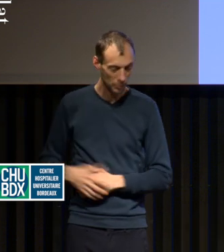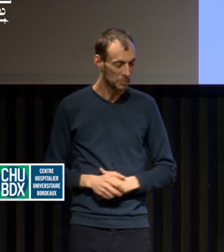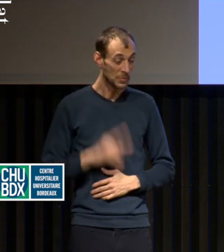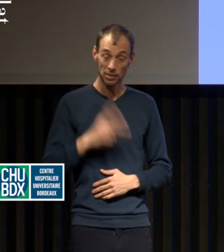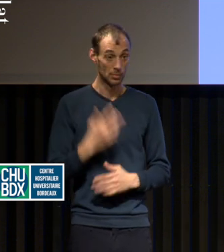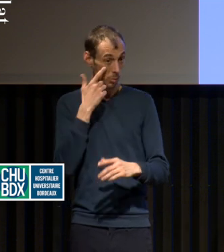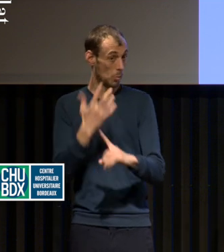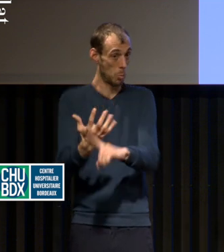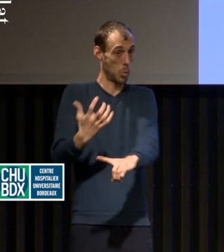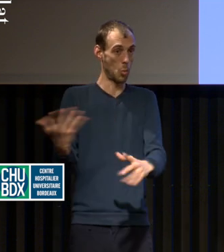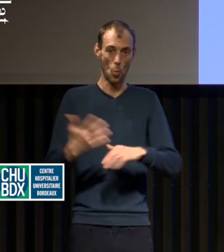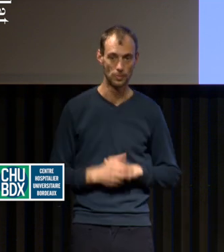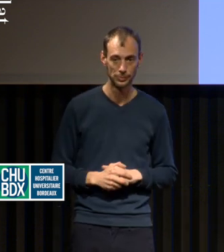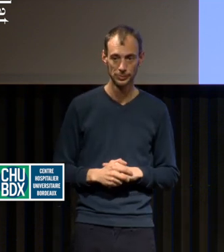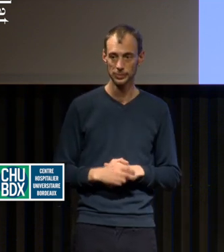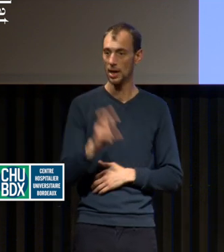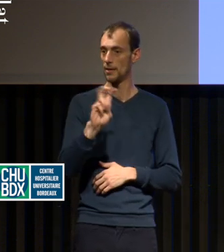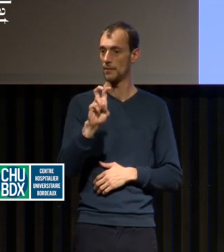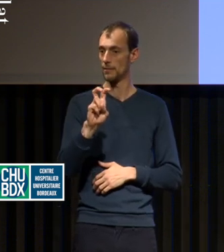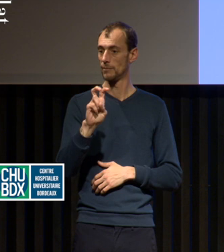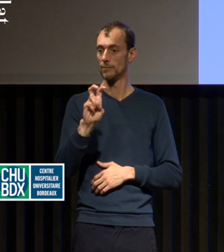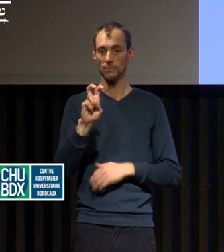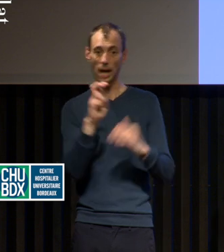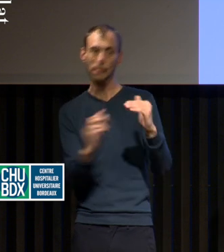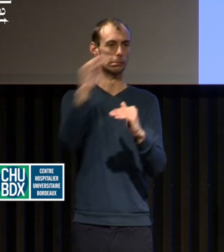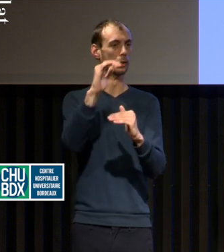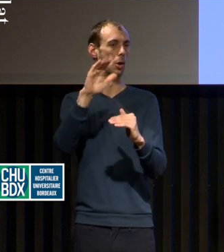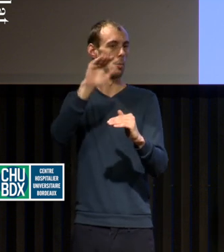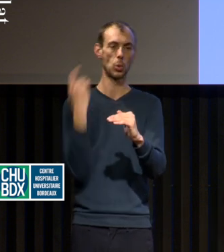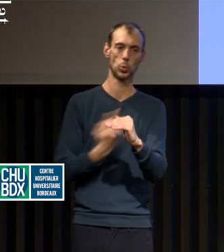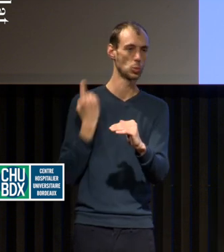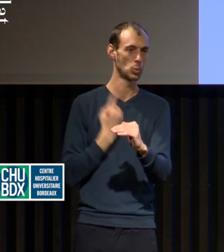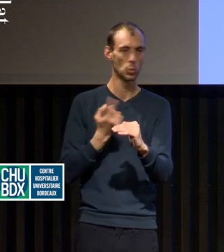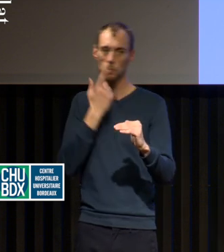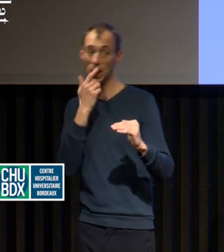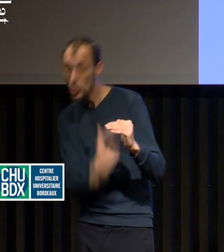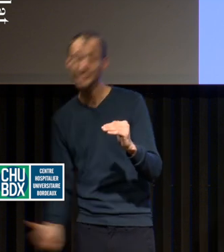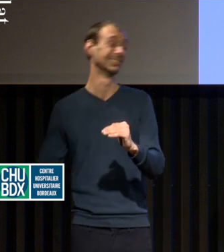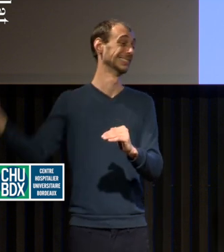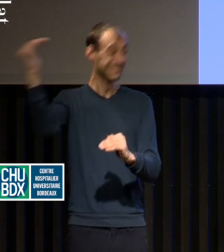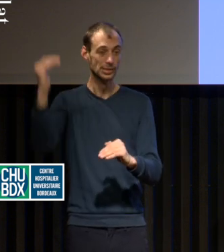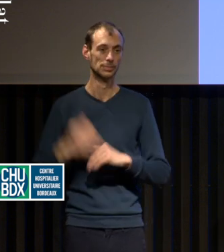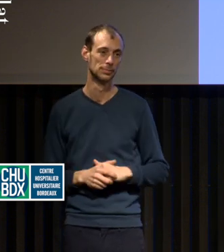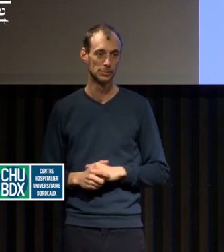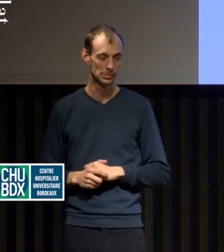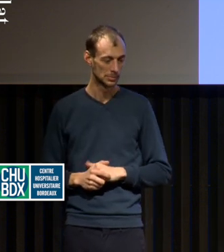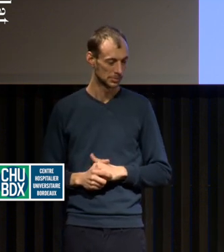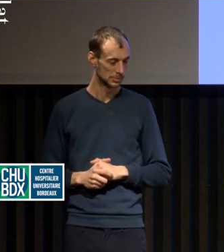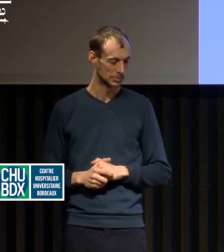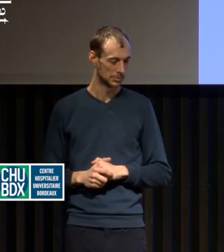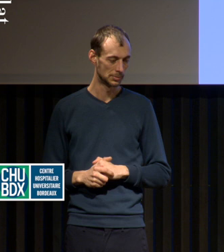plupart des points verts sont toujours au-dessus des points bleus, et la plupart des points rouges sont au-dessus des points bleus. Autrement dit,